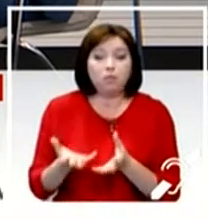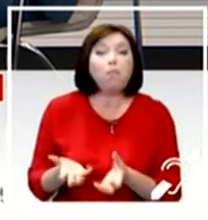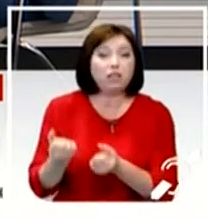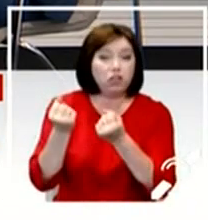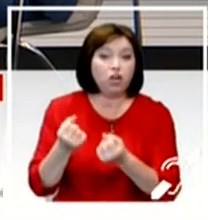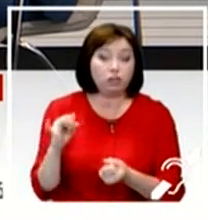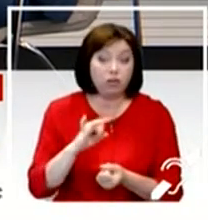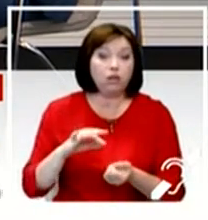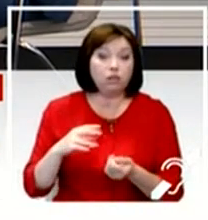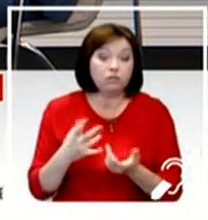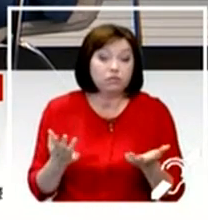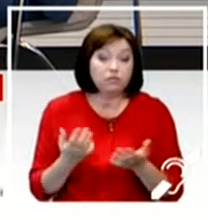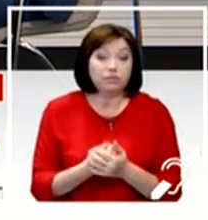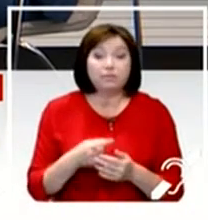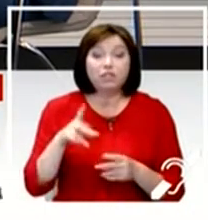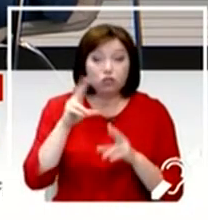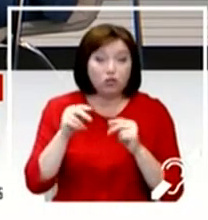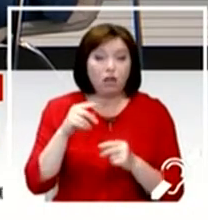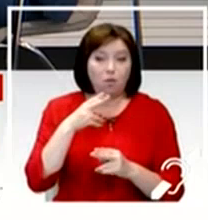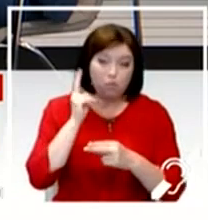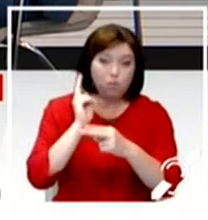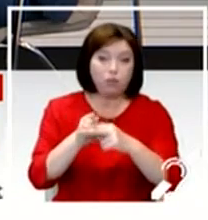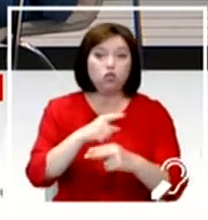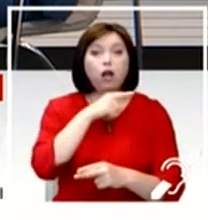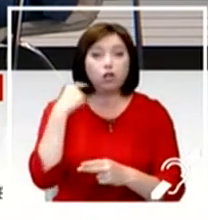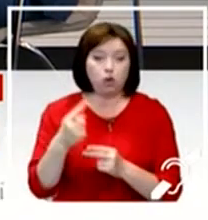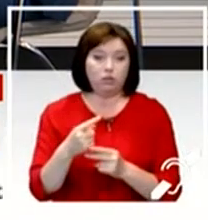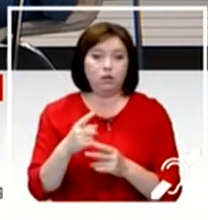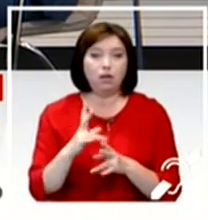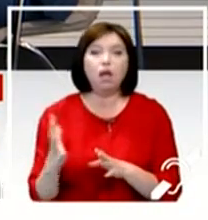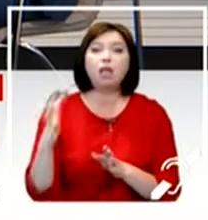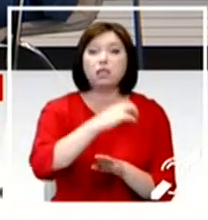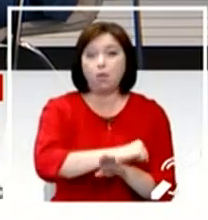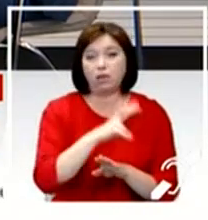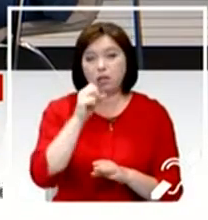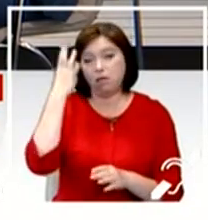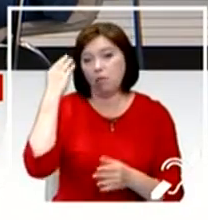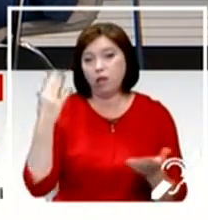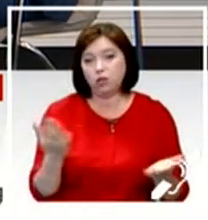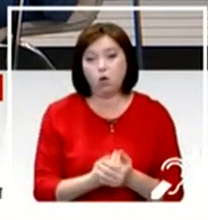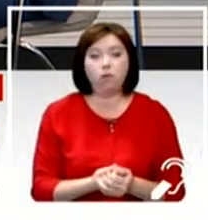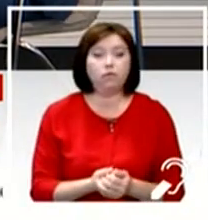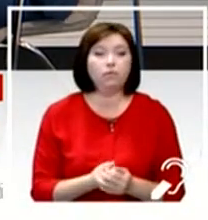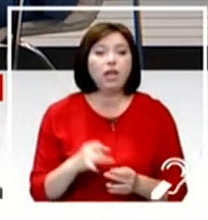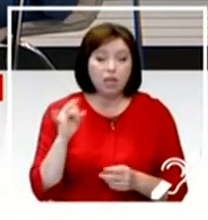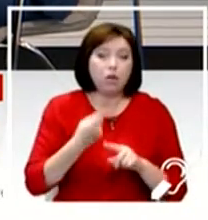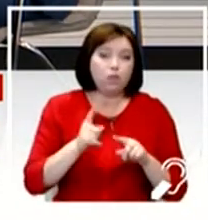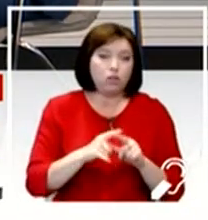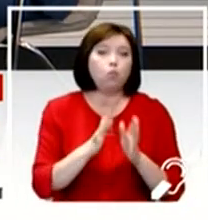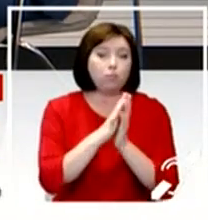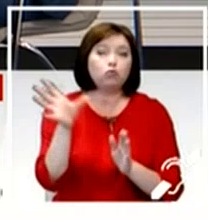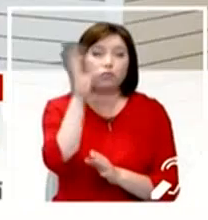plan să fie practic imposibil Deci pot să dau încă o dată o o confirmare și dacă vreți un semnal de calm și de de